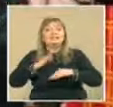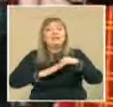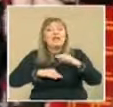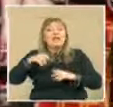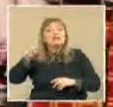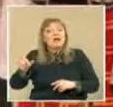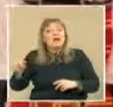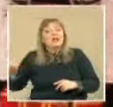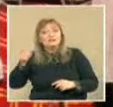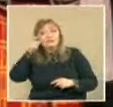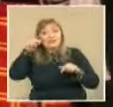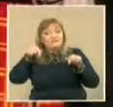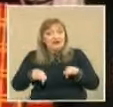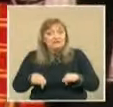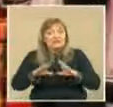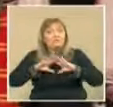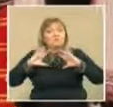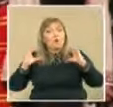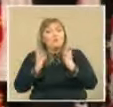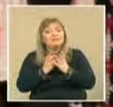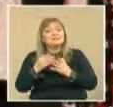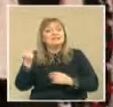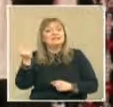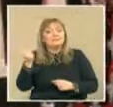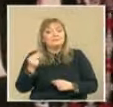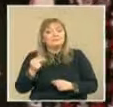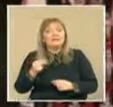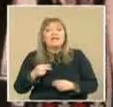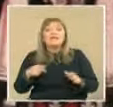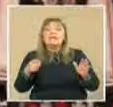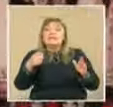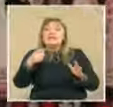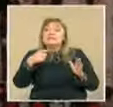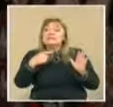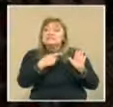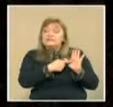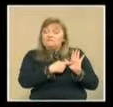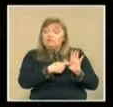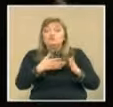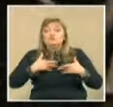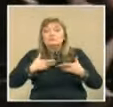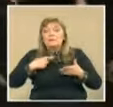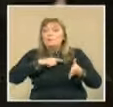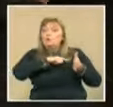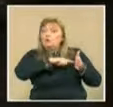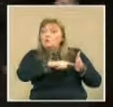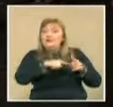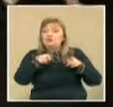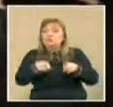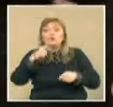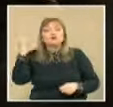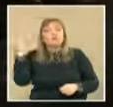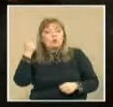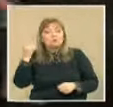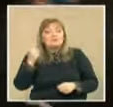на изкуствата. Символично искаме да отбележим този концерт, първи концерт, който се е случил преди точно 76